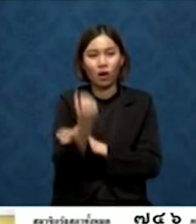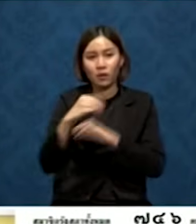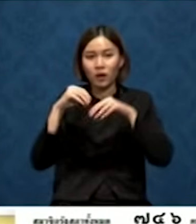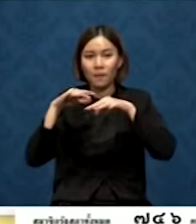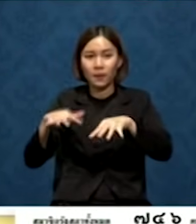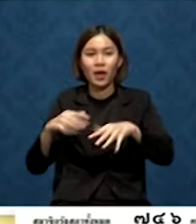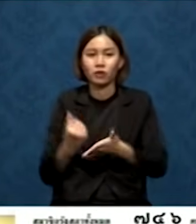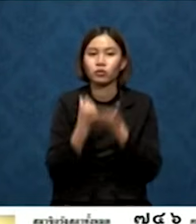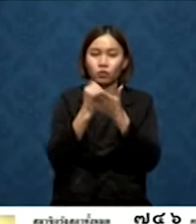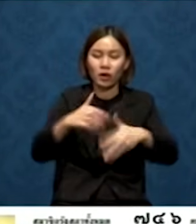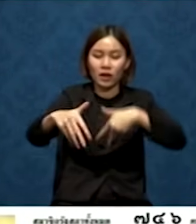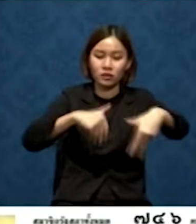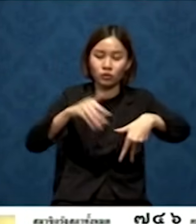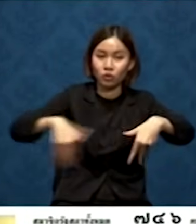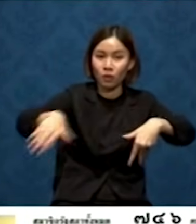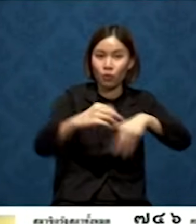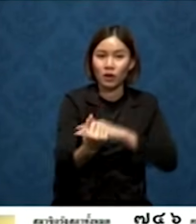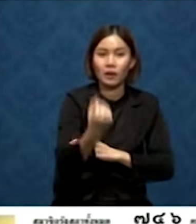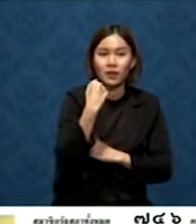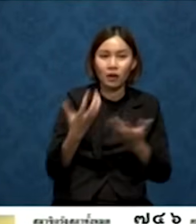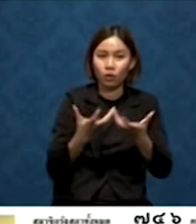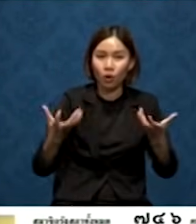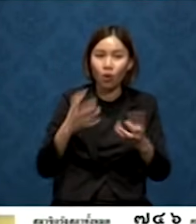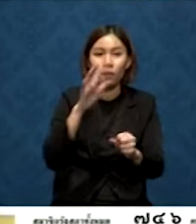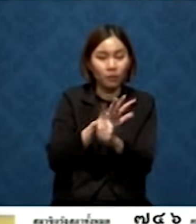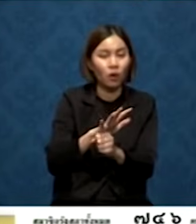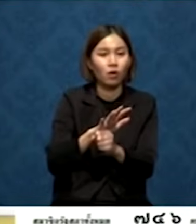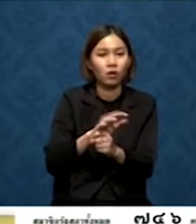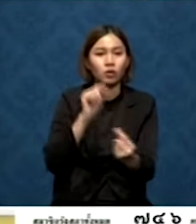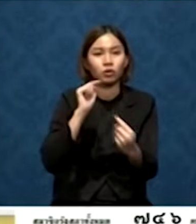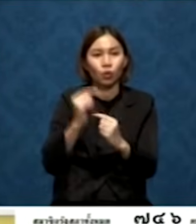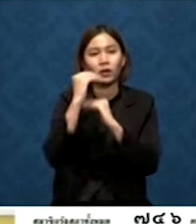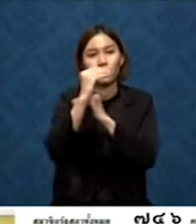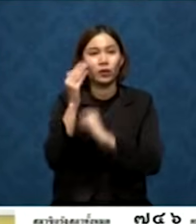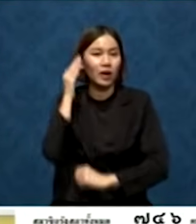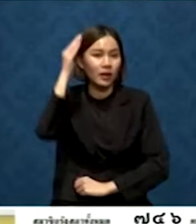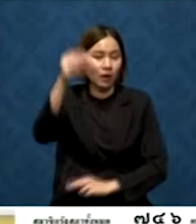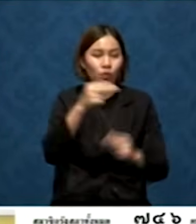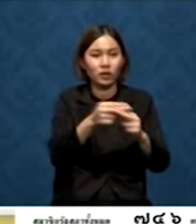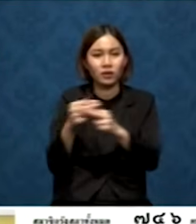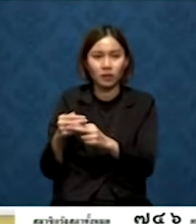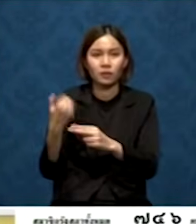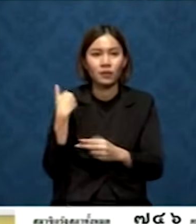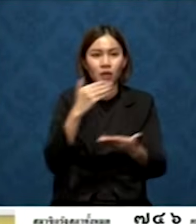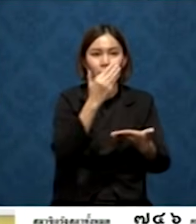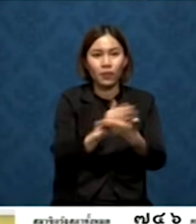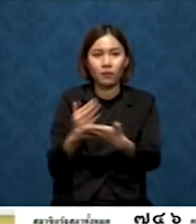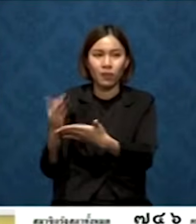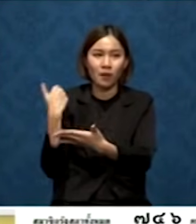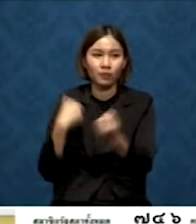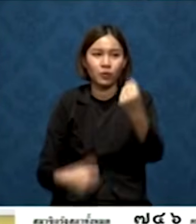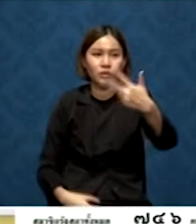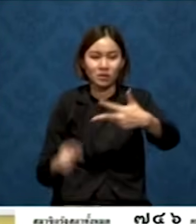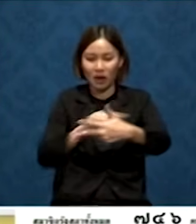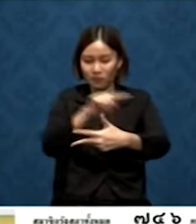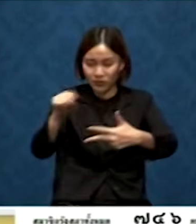การทำให้ประชาชนในทุกพื้นที่นั้นมีอำนาจและทรัพยากรเพียงพอในการกำหนดอนาคตของตนเองซึ่งอาจจะแบ่งออกได้เป็น 3องค์ประกอบหลัก